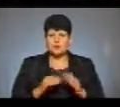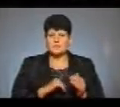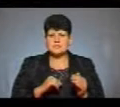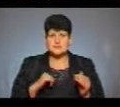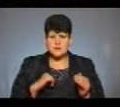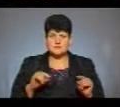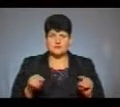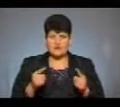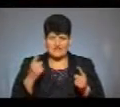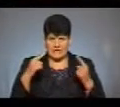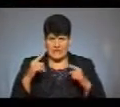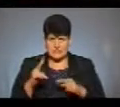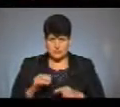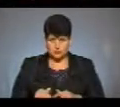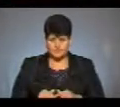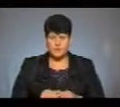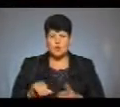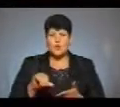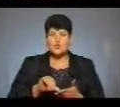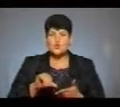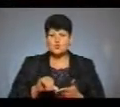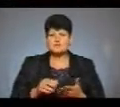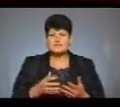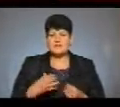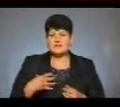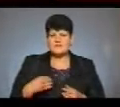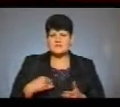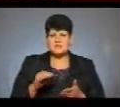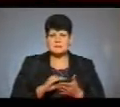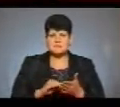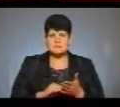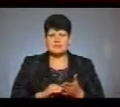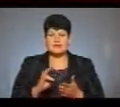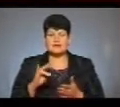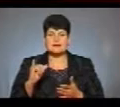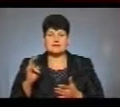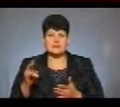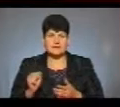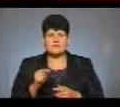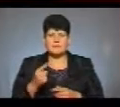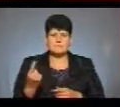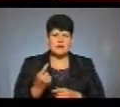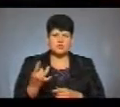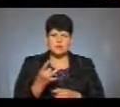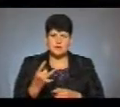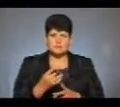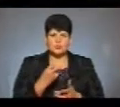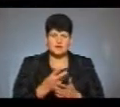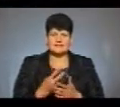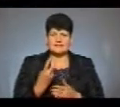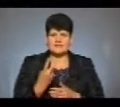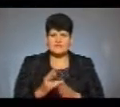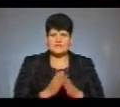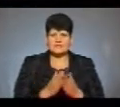створити казку. Участь у бібліофесті взяла львівська письменниця Ніка Нікалео. Сьогодні жінка вперше презентувала 2 свої книжки